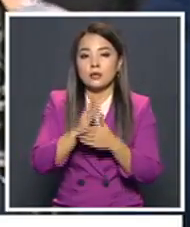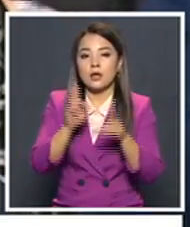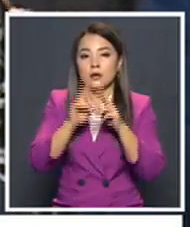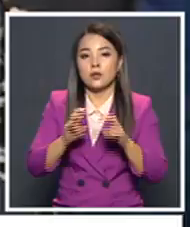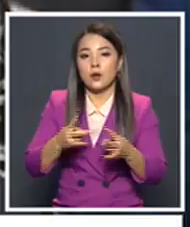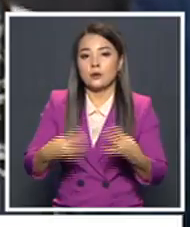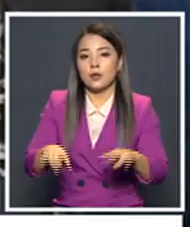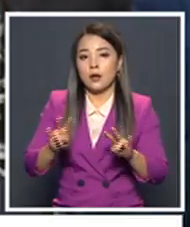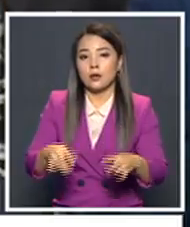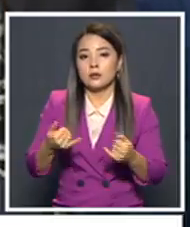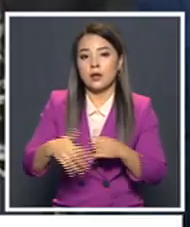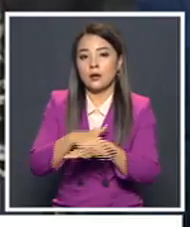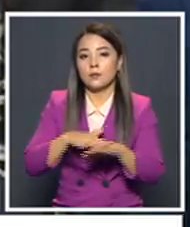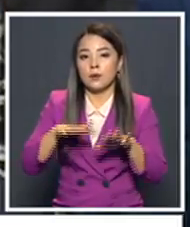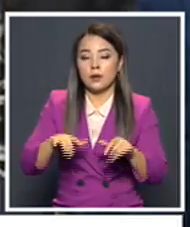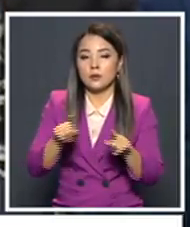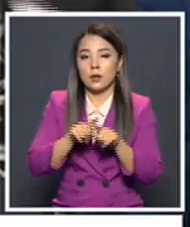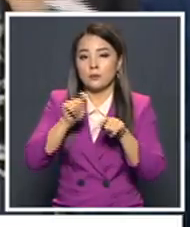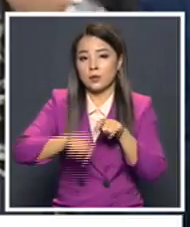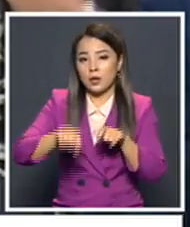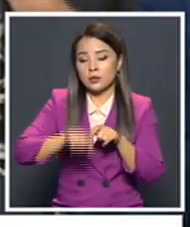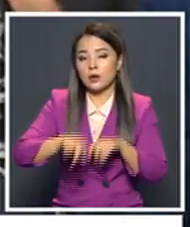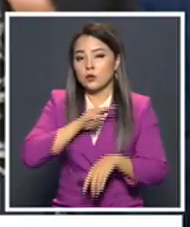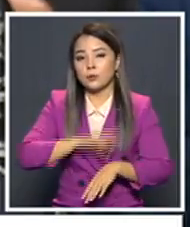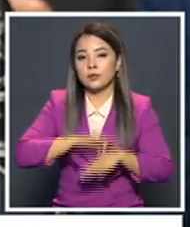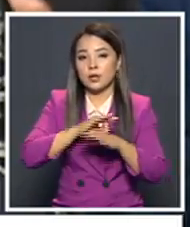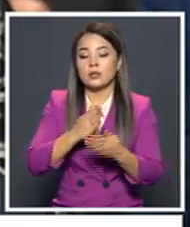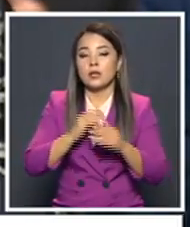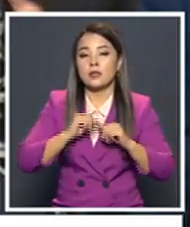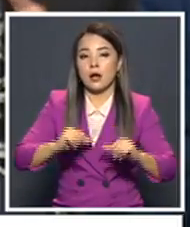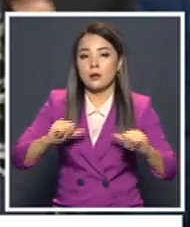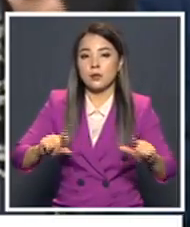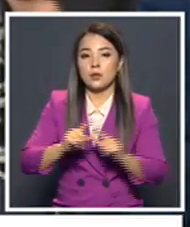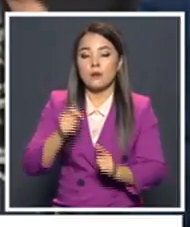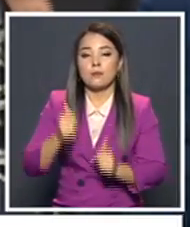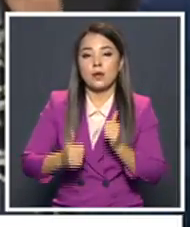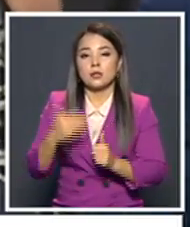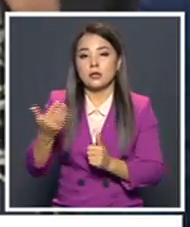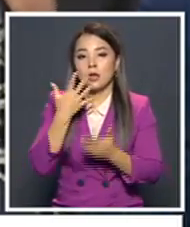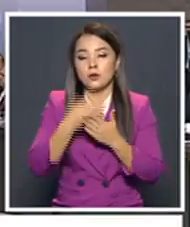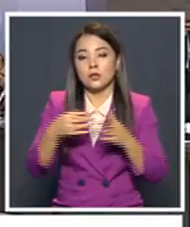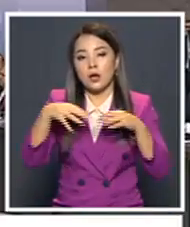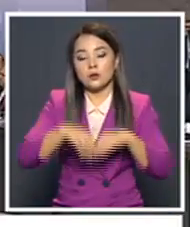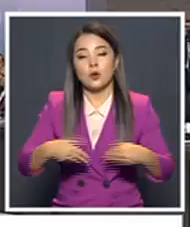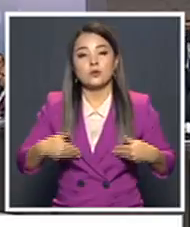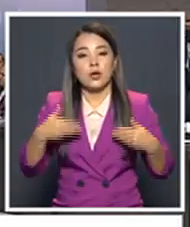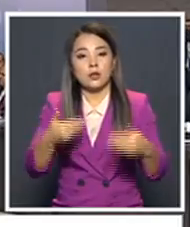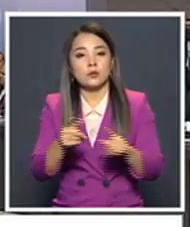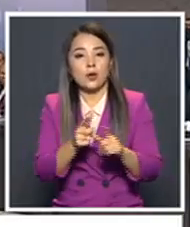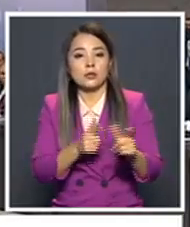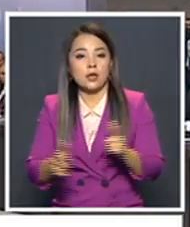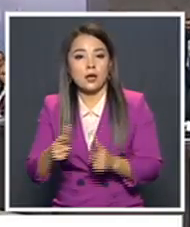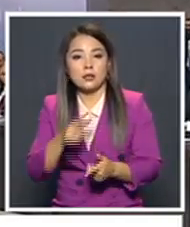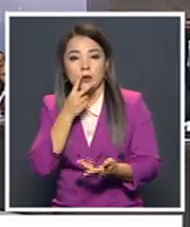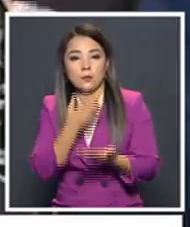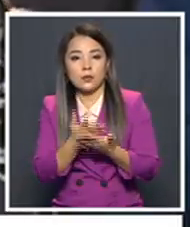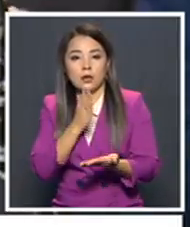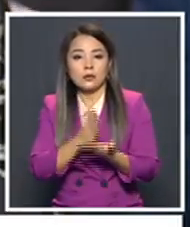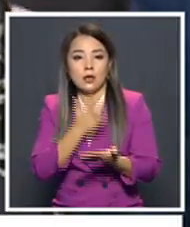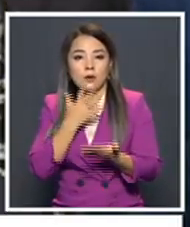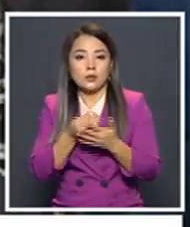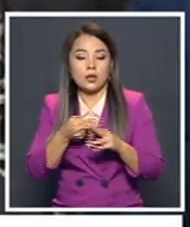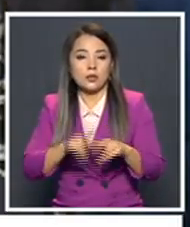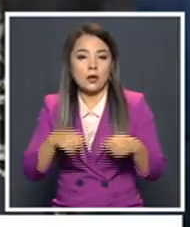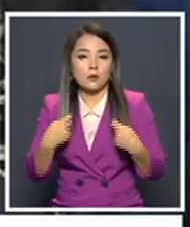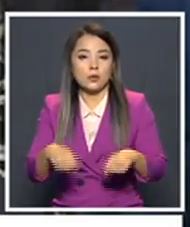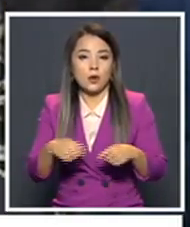мүше елдердің бірінде тексерістен өтсе болды емес пе? Комиссияға бәсекелестік орта қалыптастыру үшін ұсыныстарды әзірлеуді сұраймыз. Цифрлық сауданы дамыту